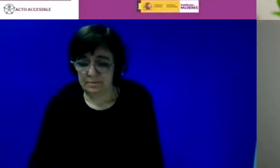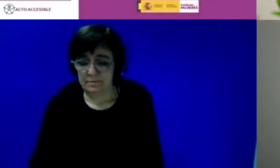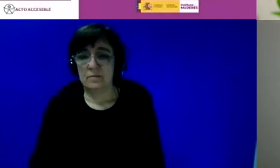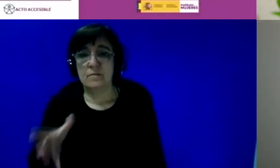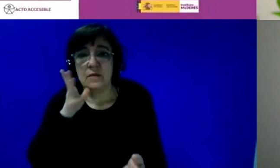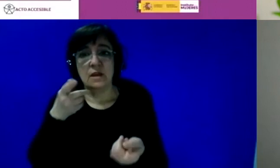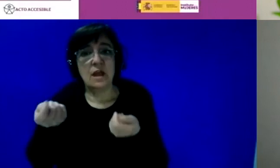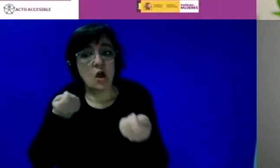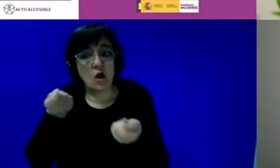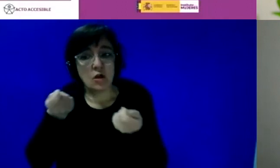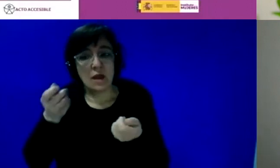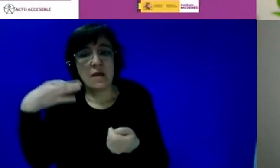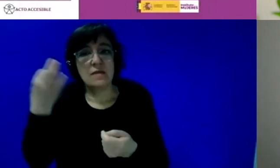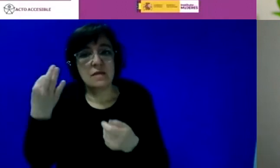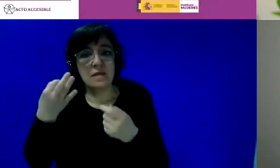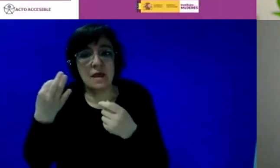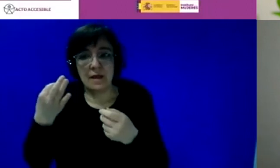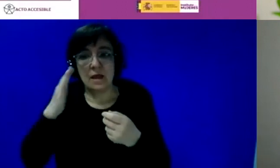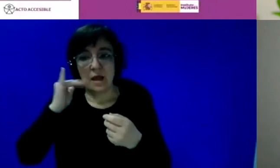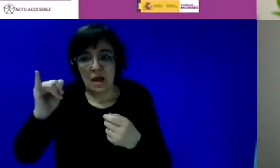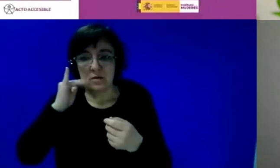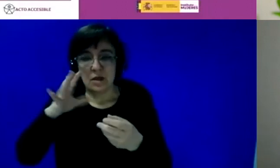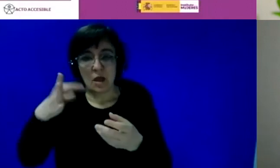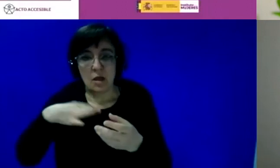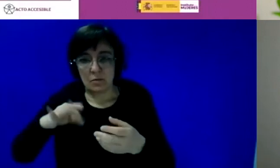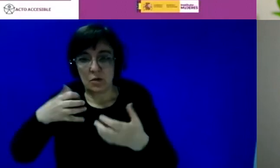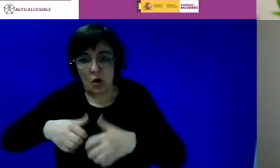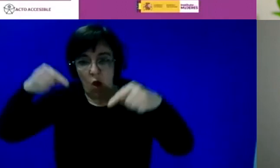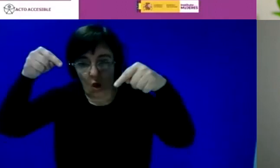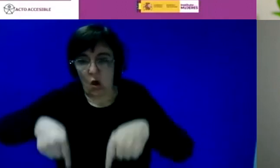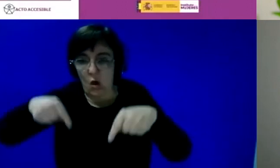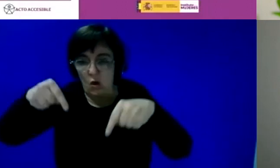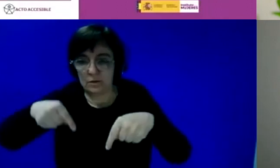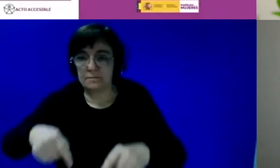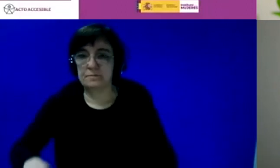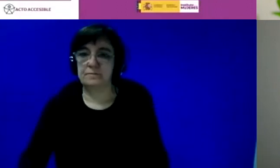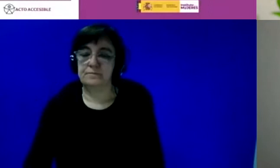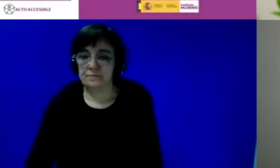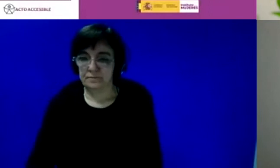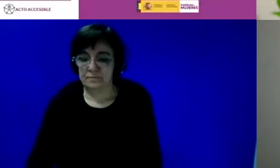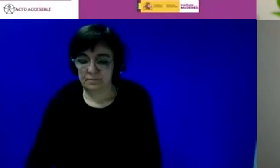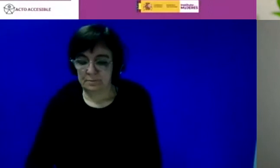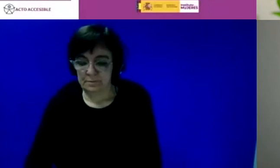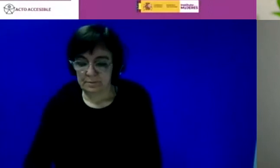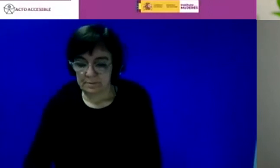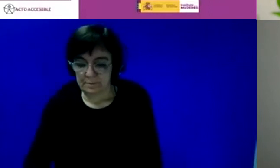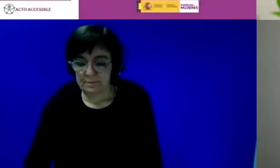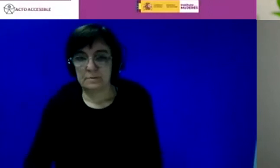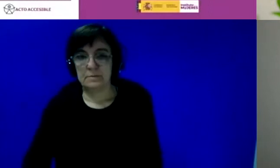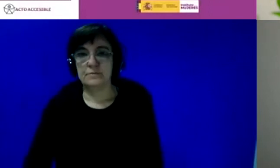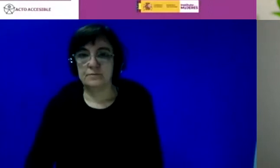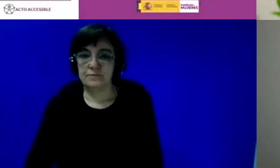просила завершити свій виступ. Я вже буду завершувати виступ, бо знаю, що дуже багато хочуть вивчити. Але